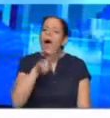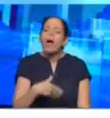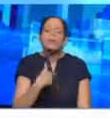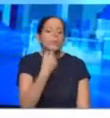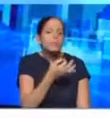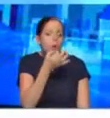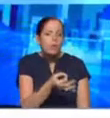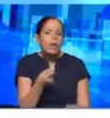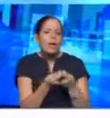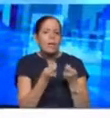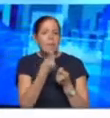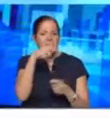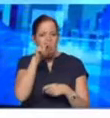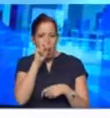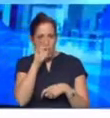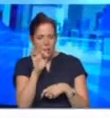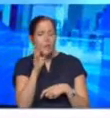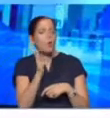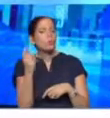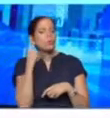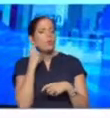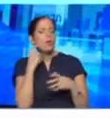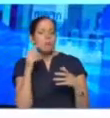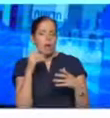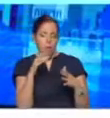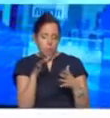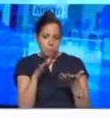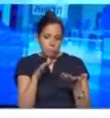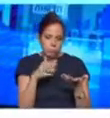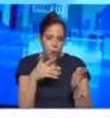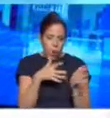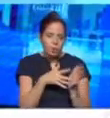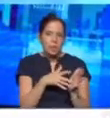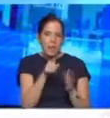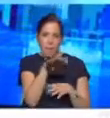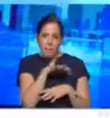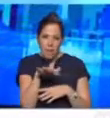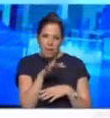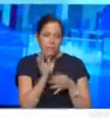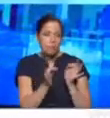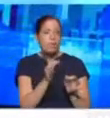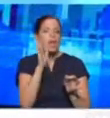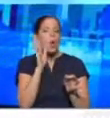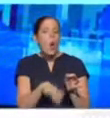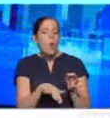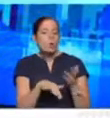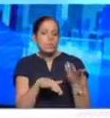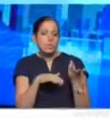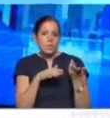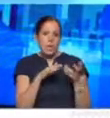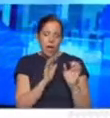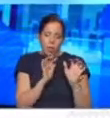לענייניו של גלנט, יכולנו לשמוע את הביקורת הזאת כלפי המערכת המשפטית על חוסר המשילות של הימין בגלל העניינים